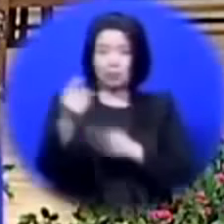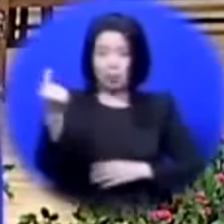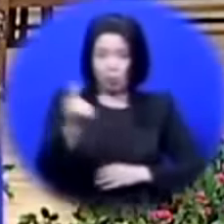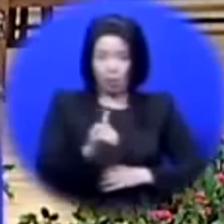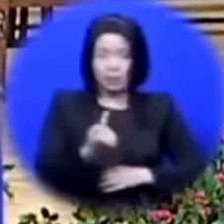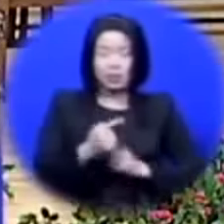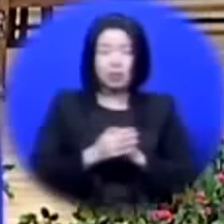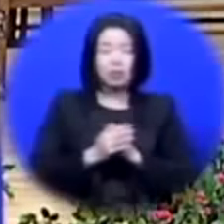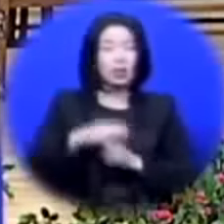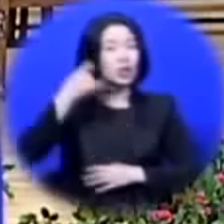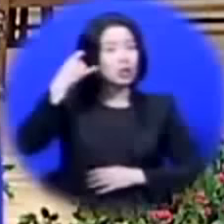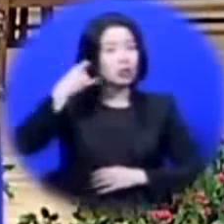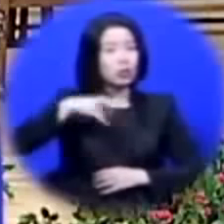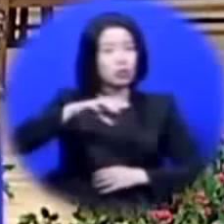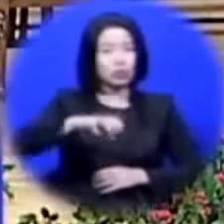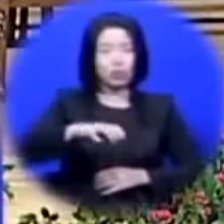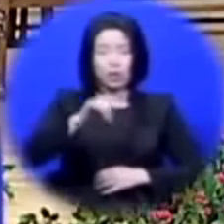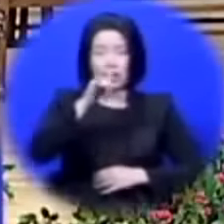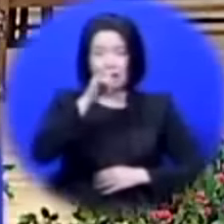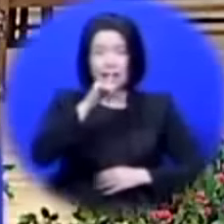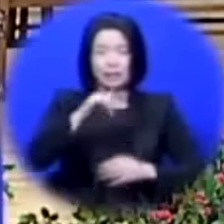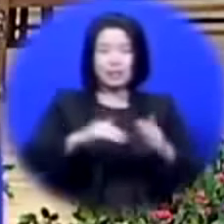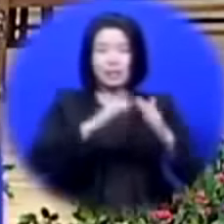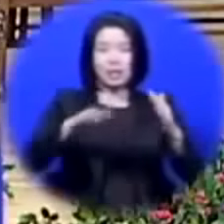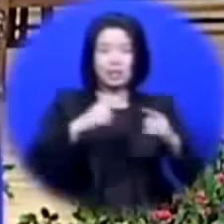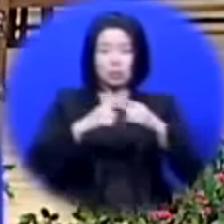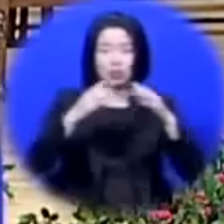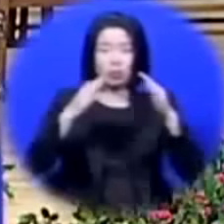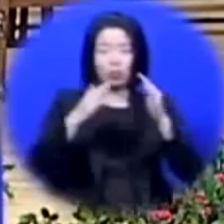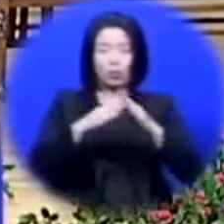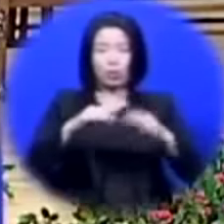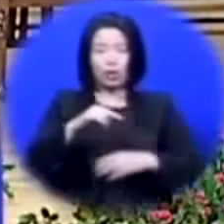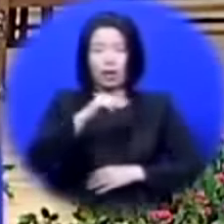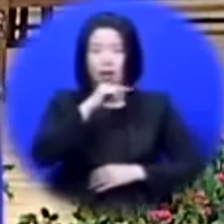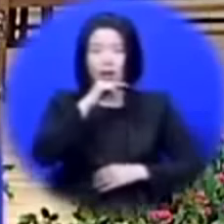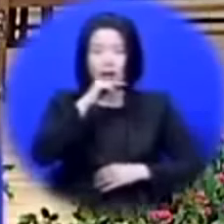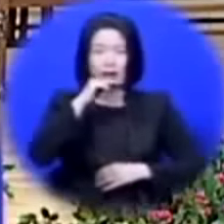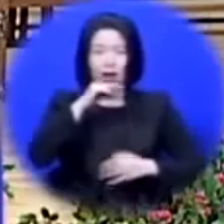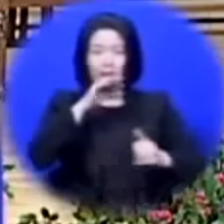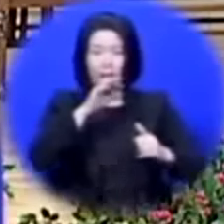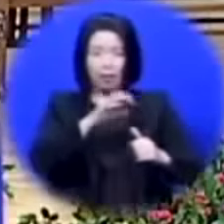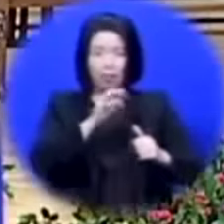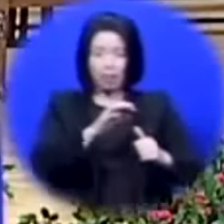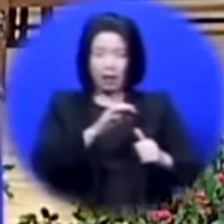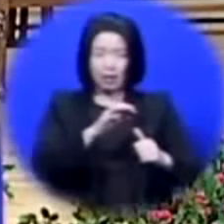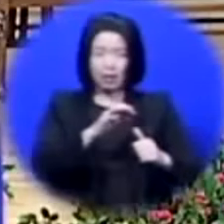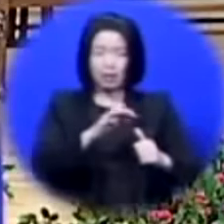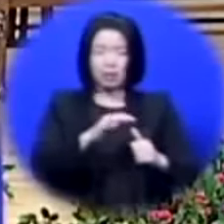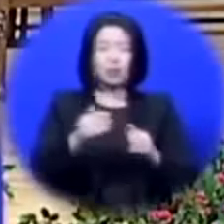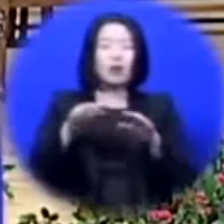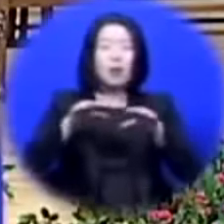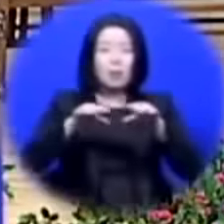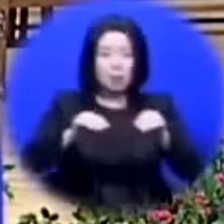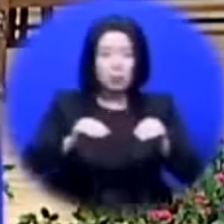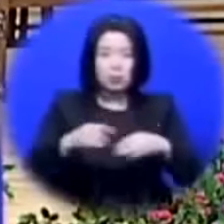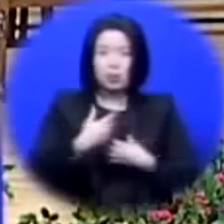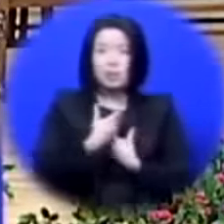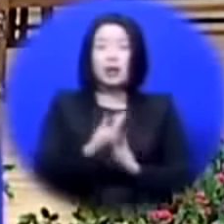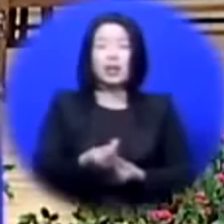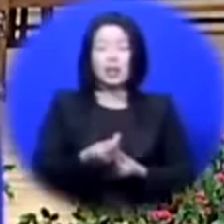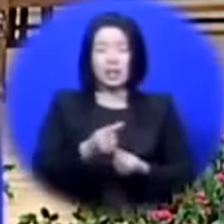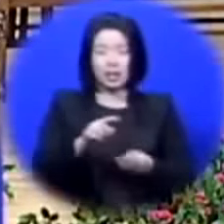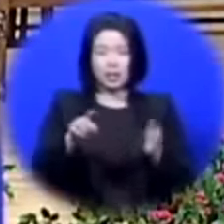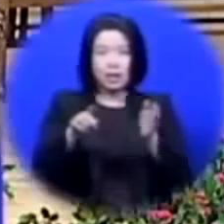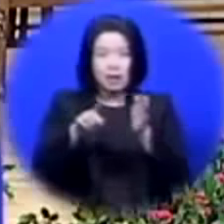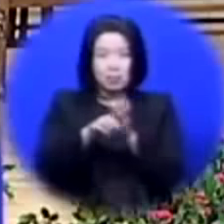중국에 있는 교회가 공산정권으로부터 핍박을 당하는 것이 이제 그치고 아주 편안하게 신앙생활 할